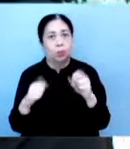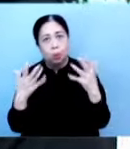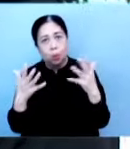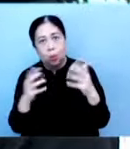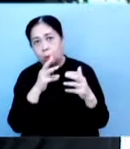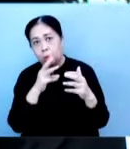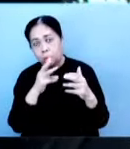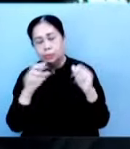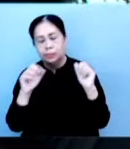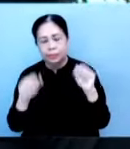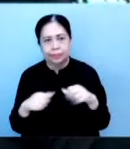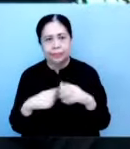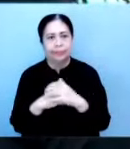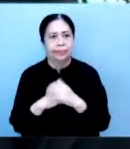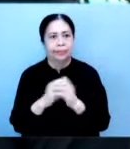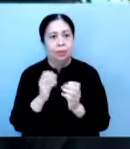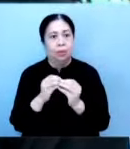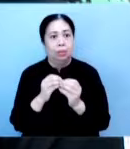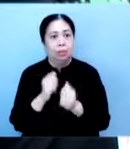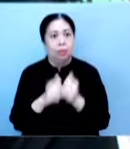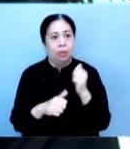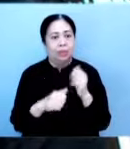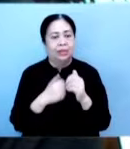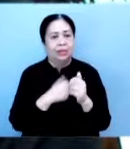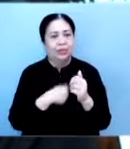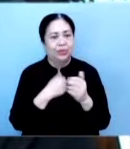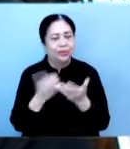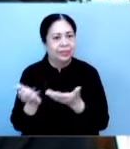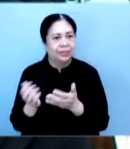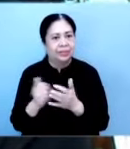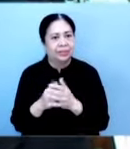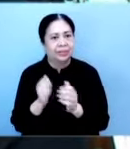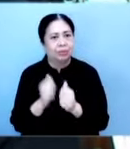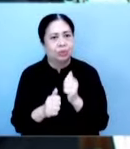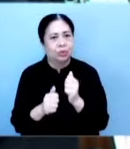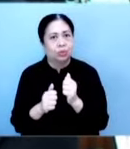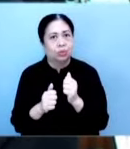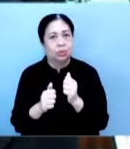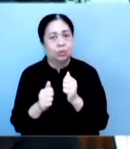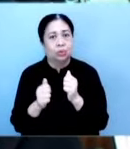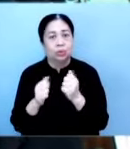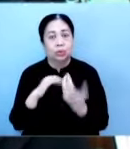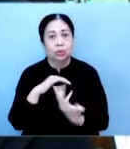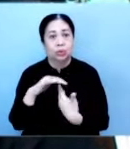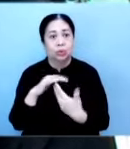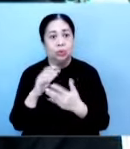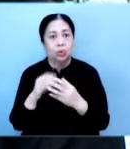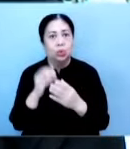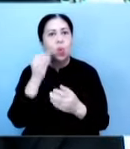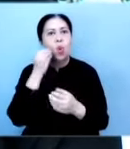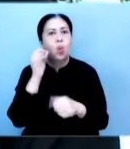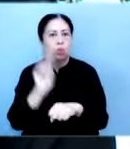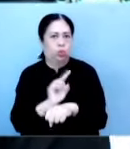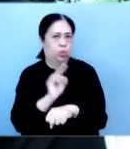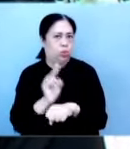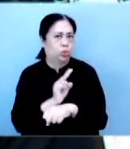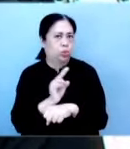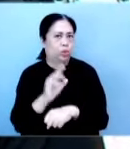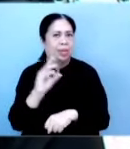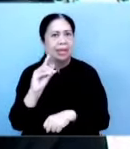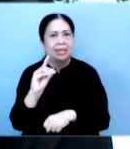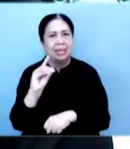correct mostly Ay sorry go ahad go ahad mostly yung kin cator namin is yung mga home use ba or mga DIY